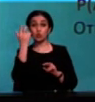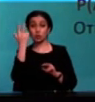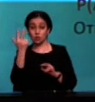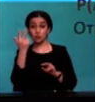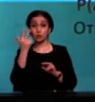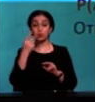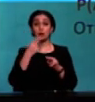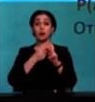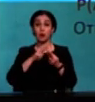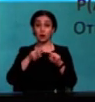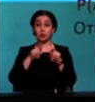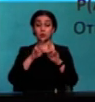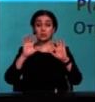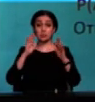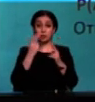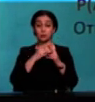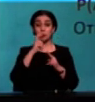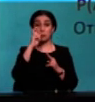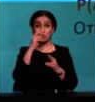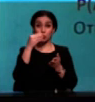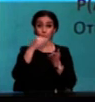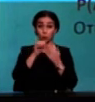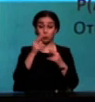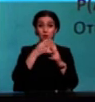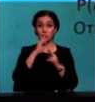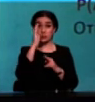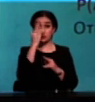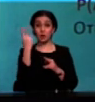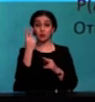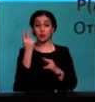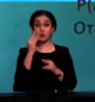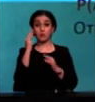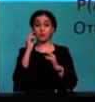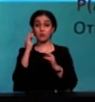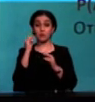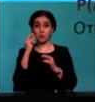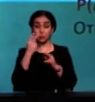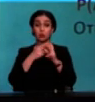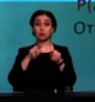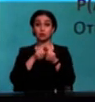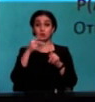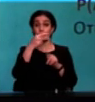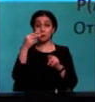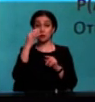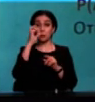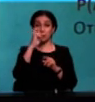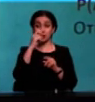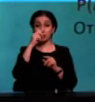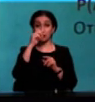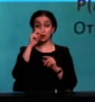0,3. Вероятность события Б. Куплено бракованное стекло второй фабрики равна следующему. P от B